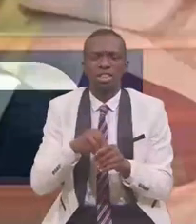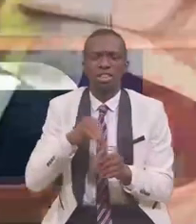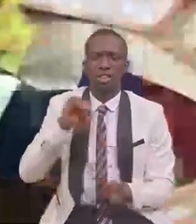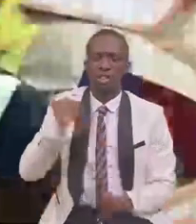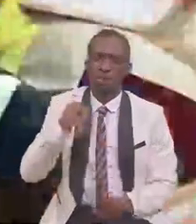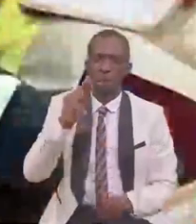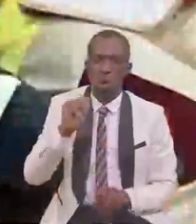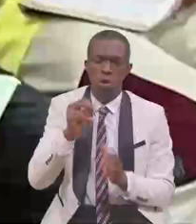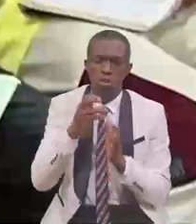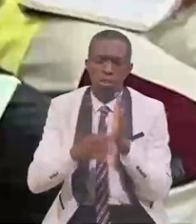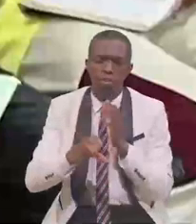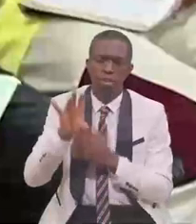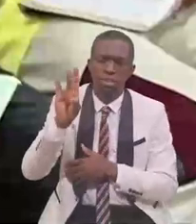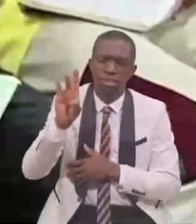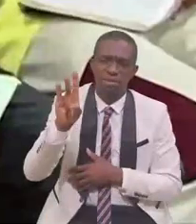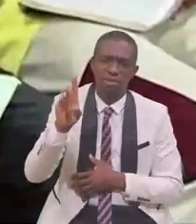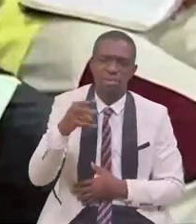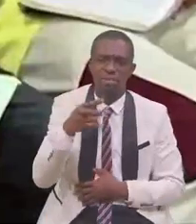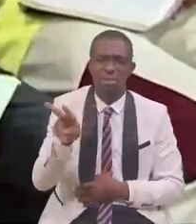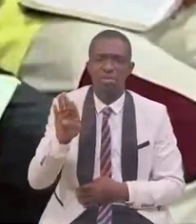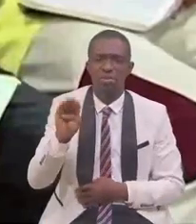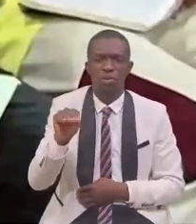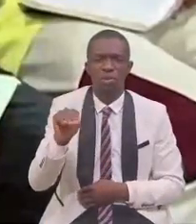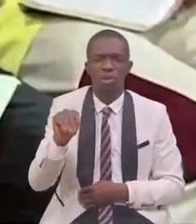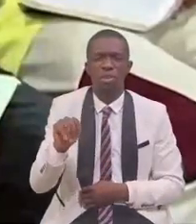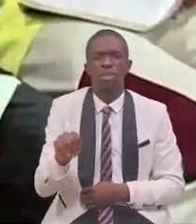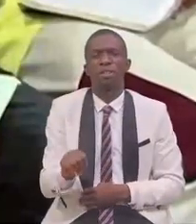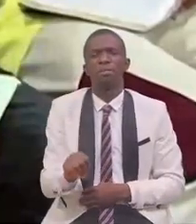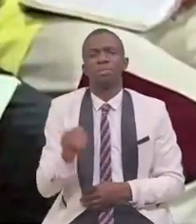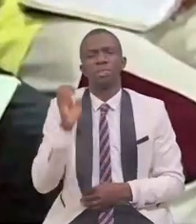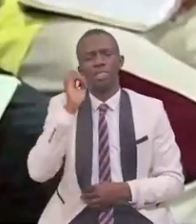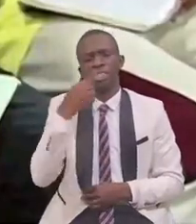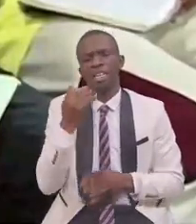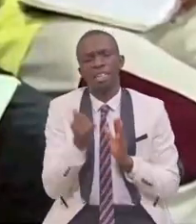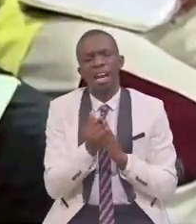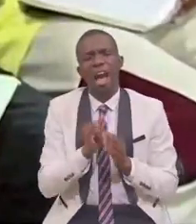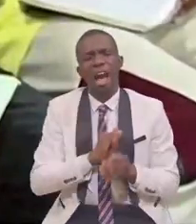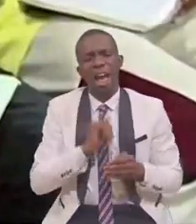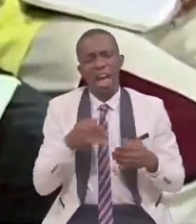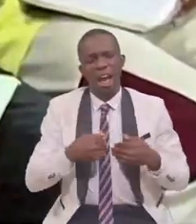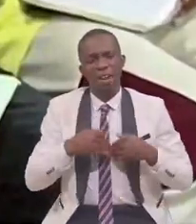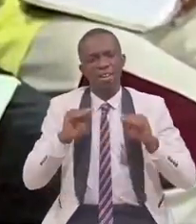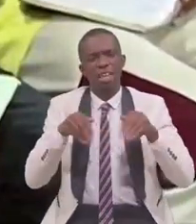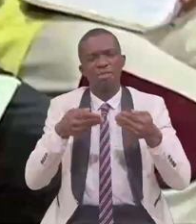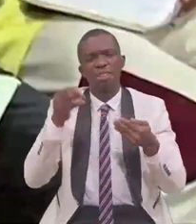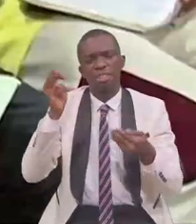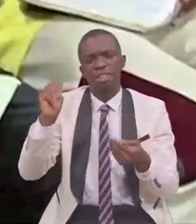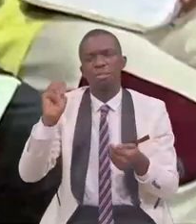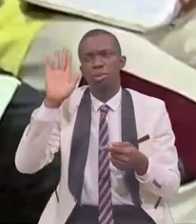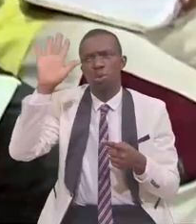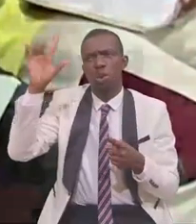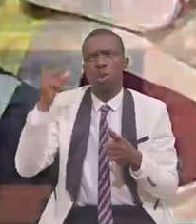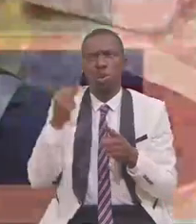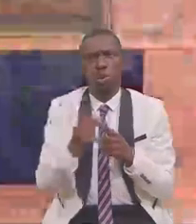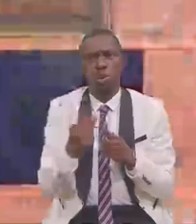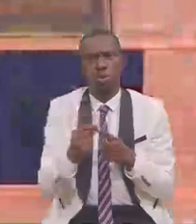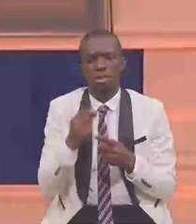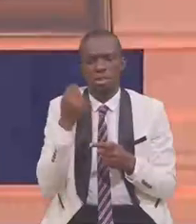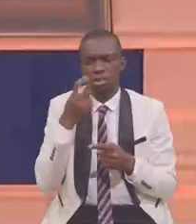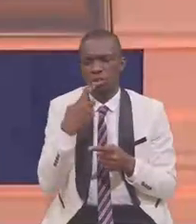Jean 17, verset 14. Je leur ai donné ta parole. Il parlait au Père, voici le